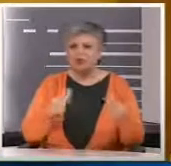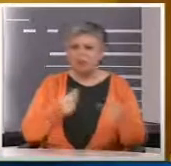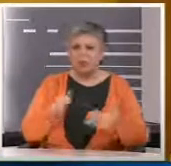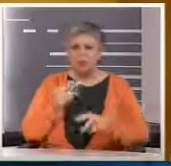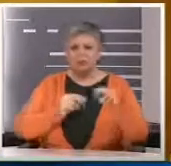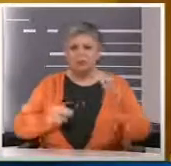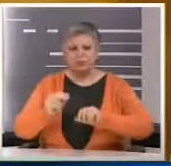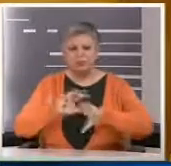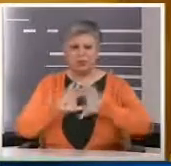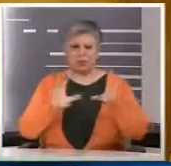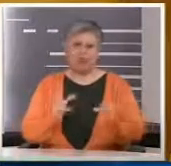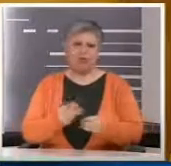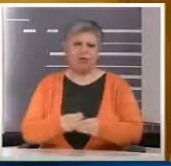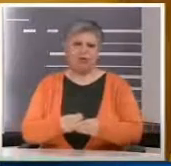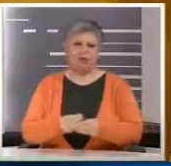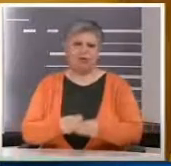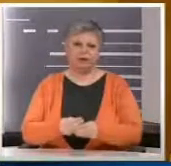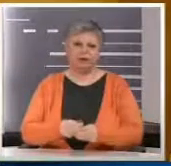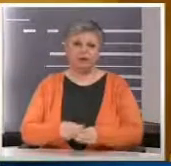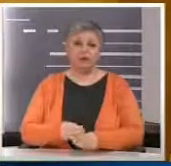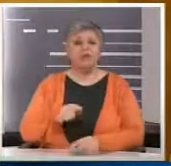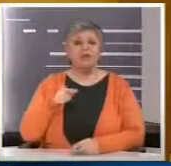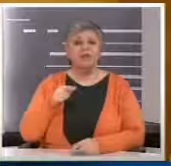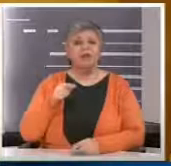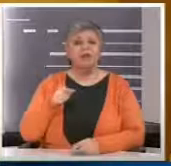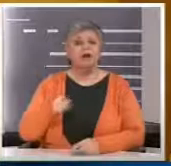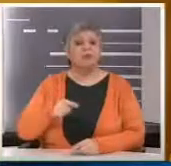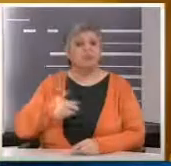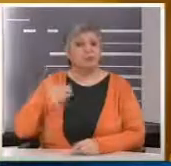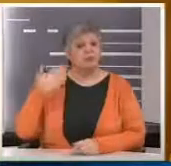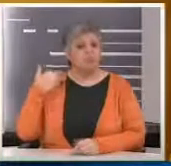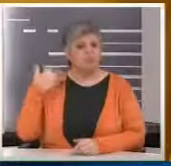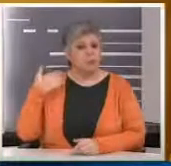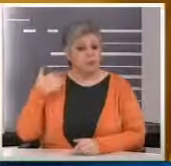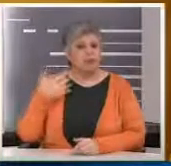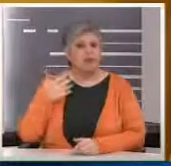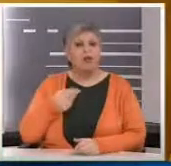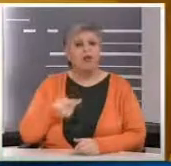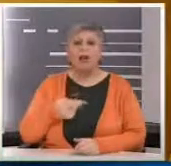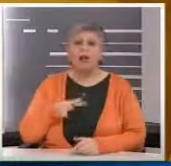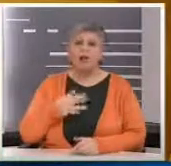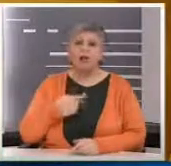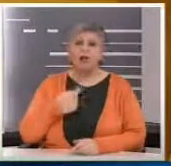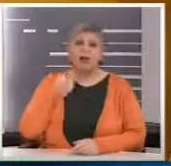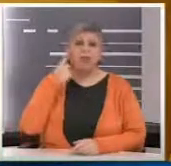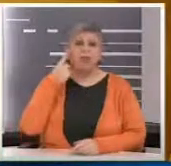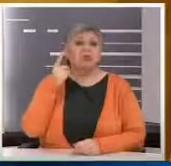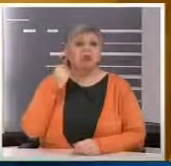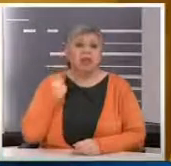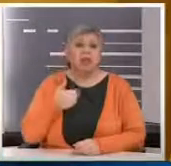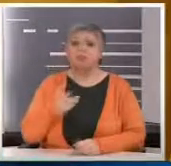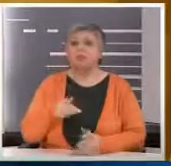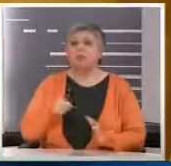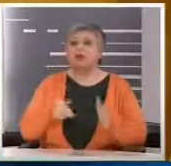Αυτοί λοιπόν που δεν έβλεπαν όταν τα τρένα της διαφθοράς, τα υποβρύχια,